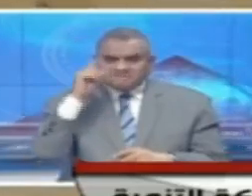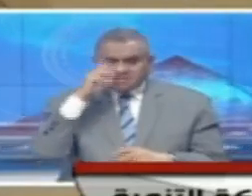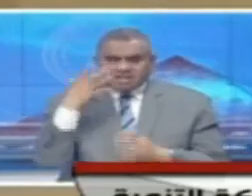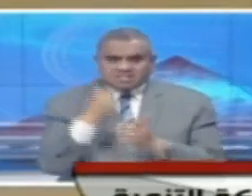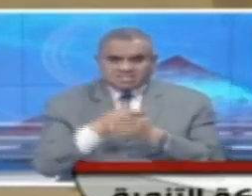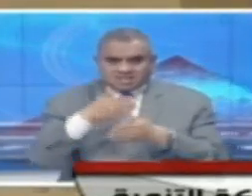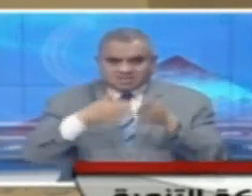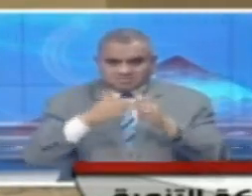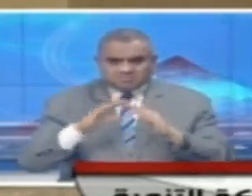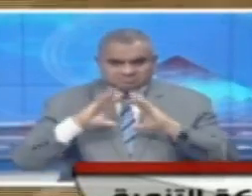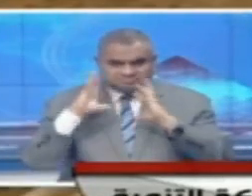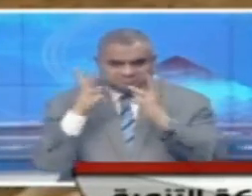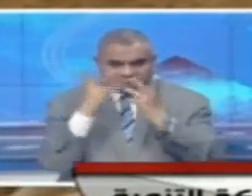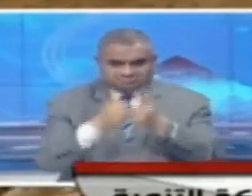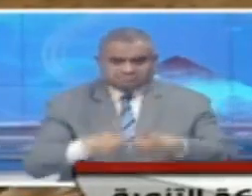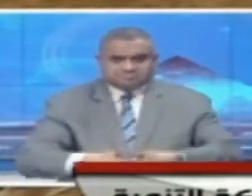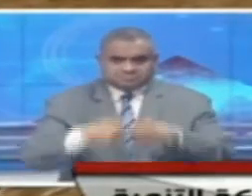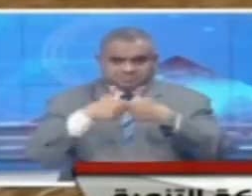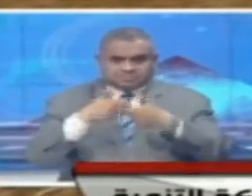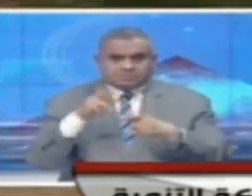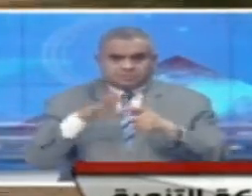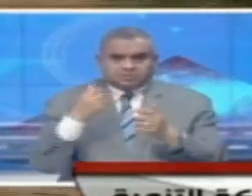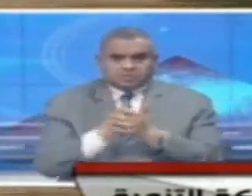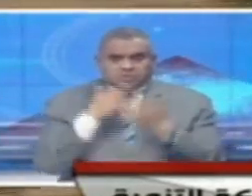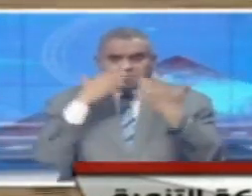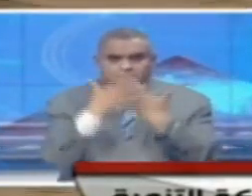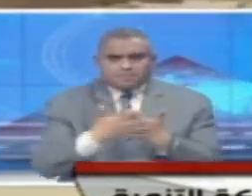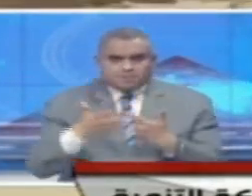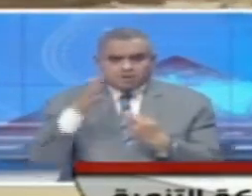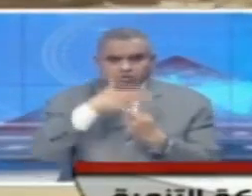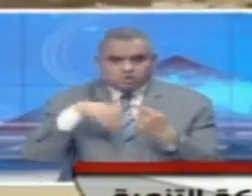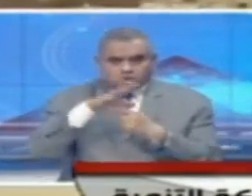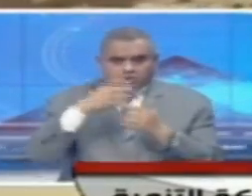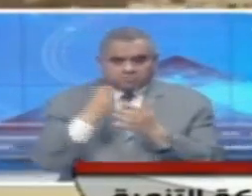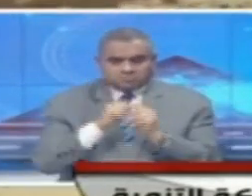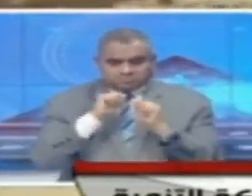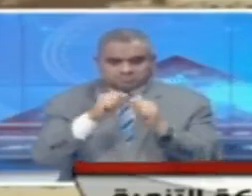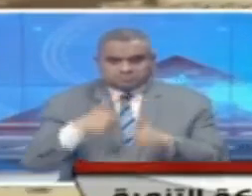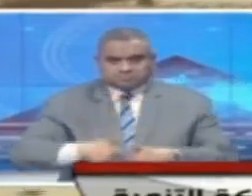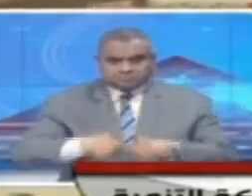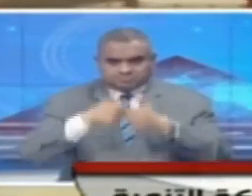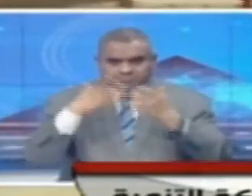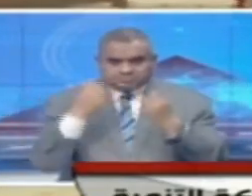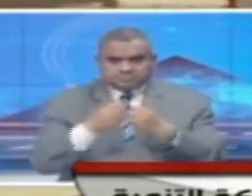بدوي متكامل، بالإضافة إلى مشروعات التوسع العمراني